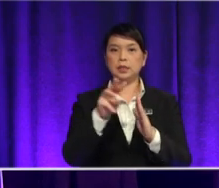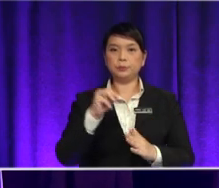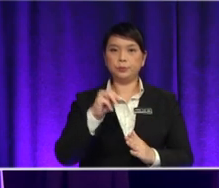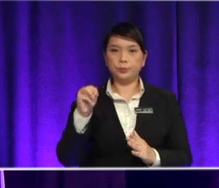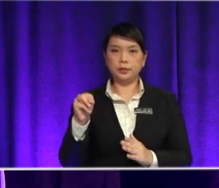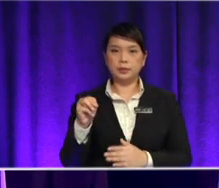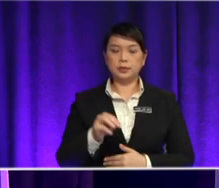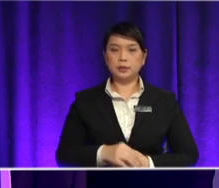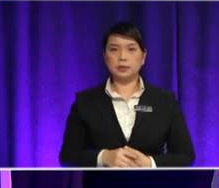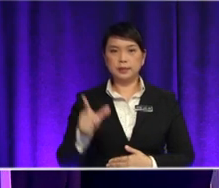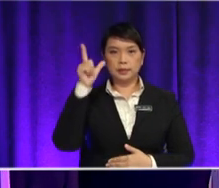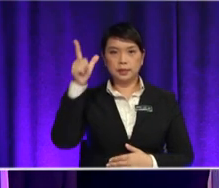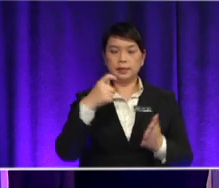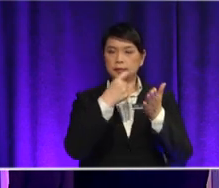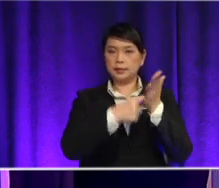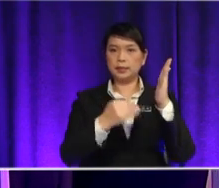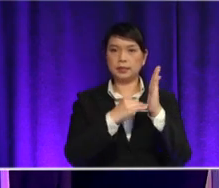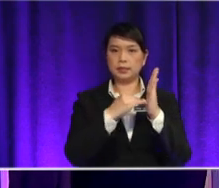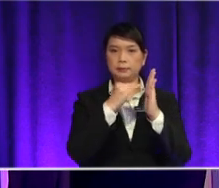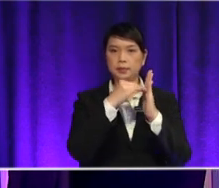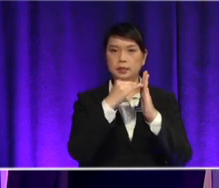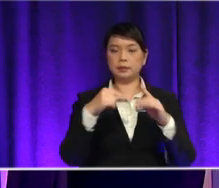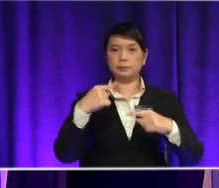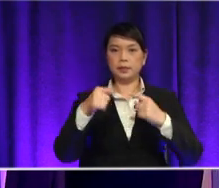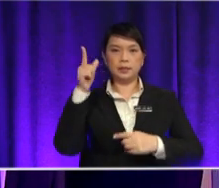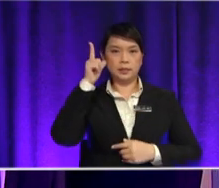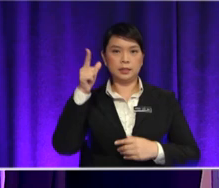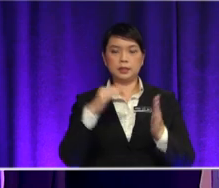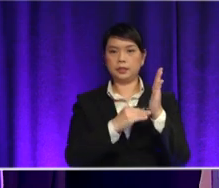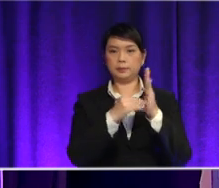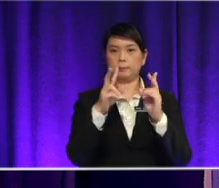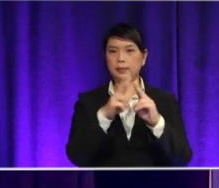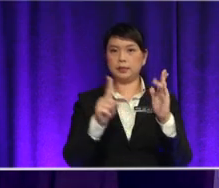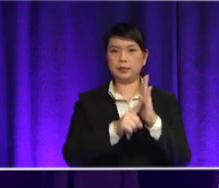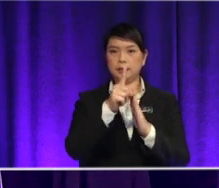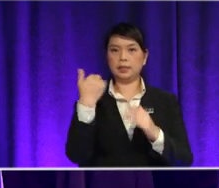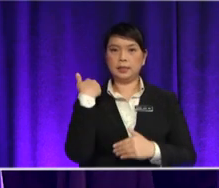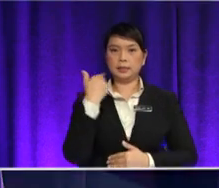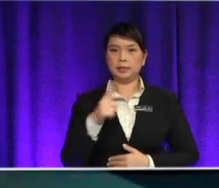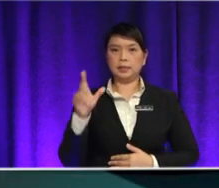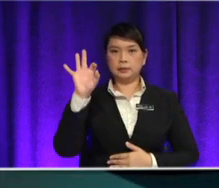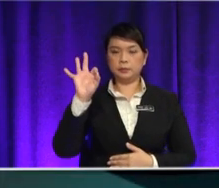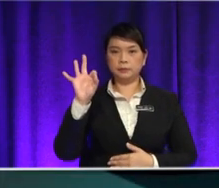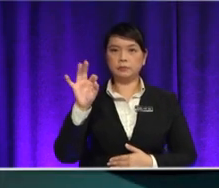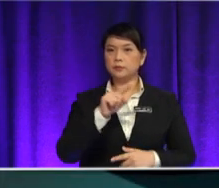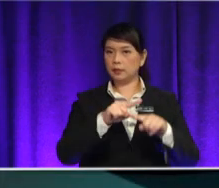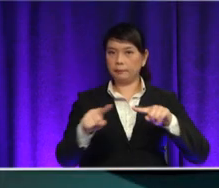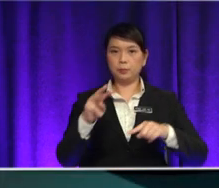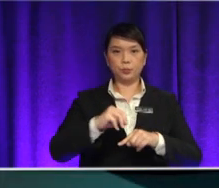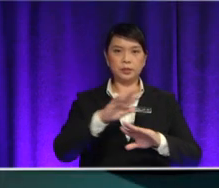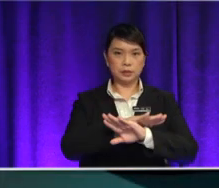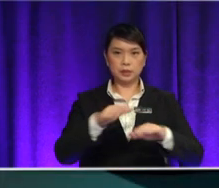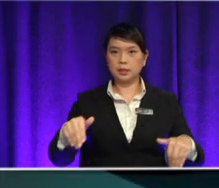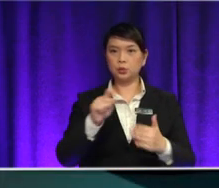nilai kekerapan. Bila diberi daripada sini nilai kekerapan yang paling tinggi adalah 9, tapi murid jangan tulis 9.